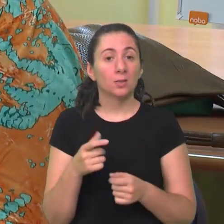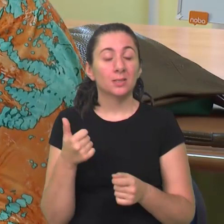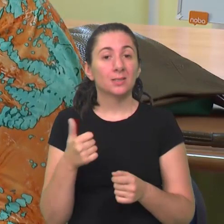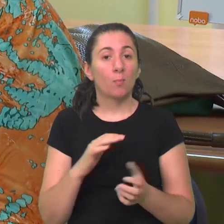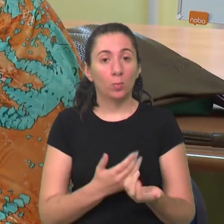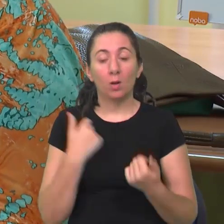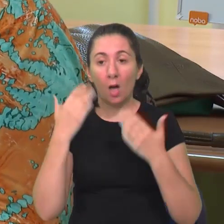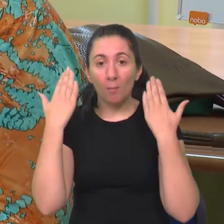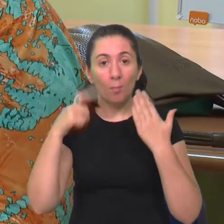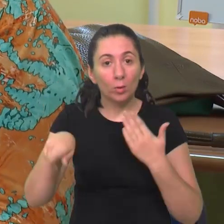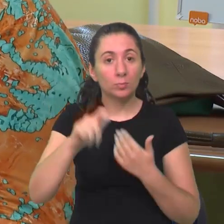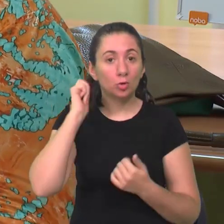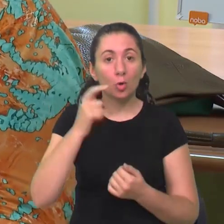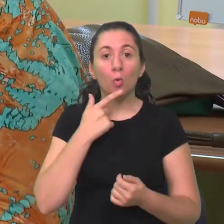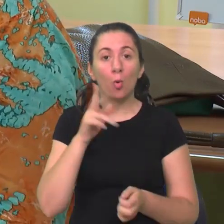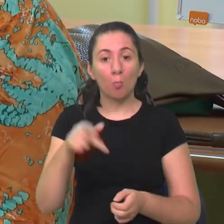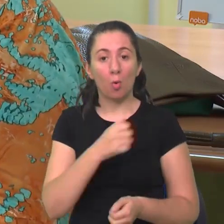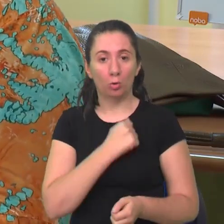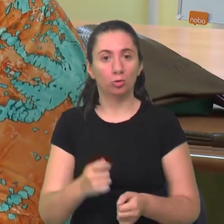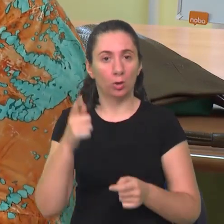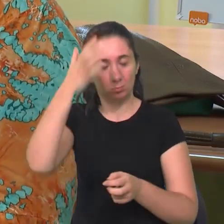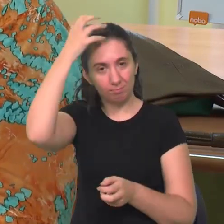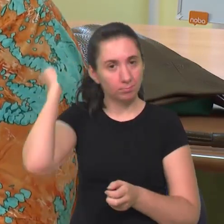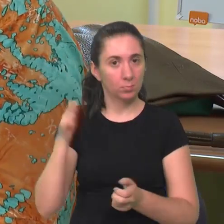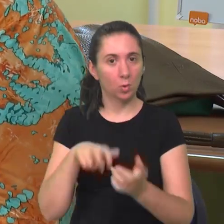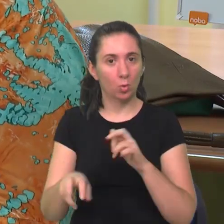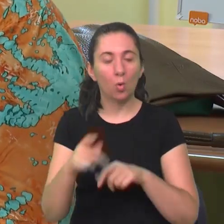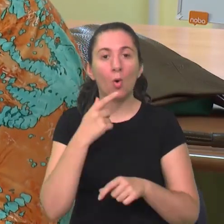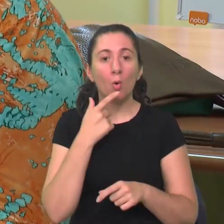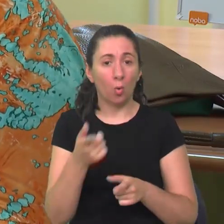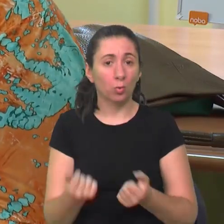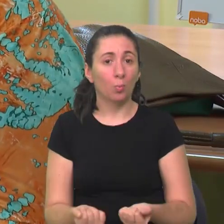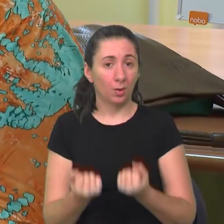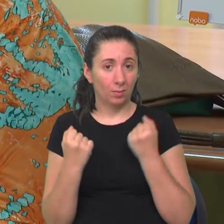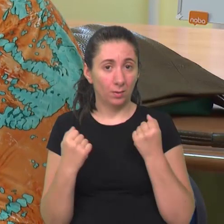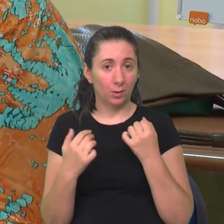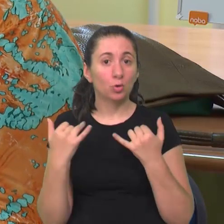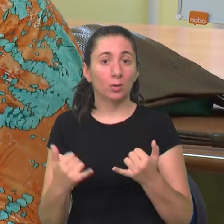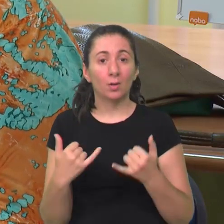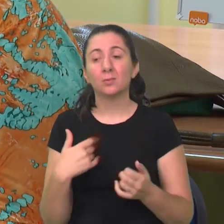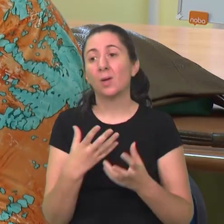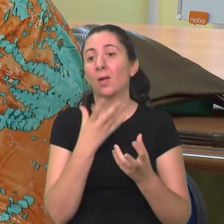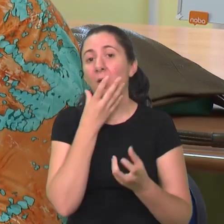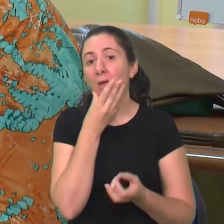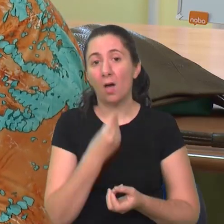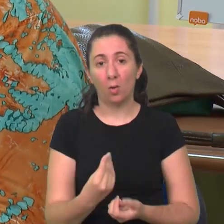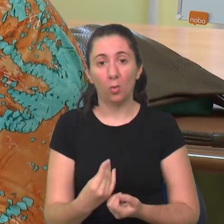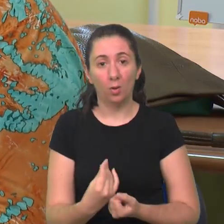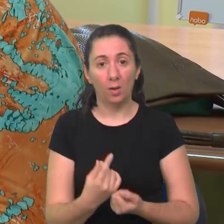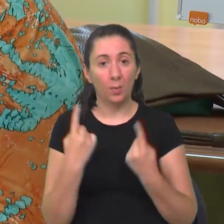to žene koje mogu se tako odlučiti, a one kojima to teško pada, danas zaista ima jako